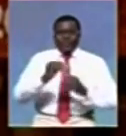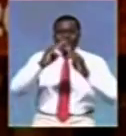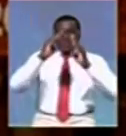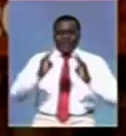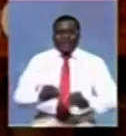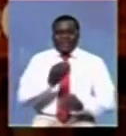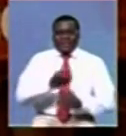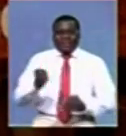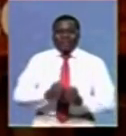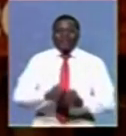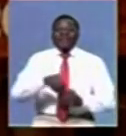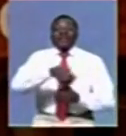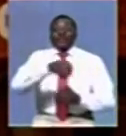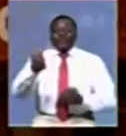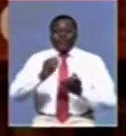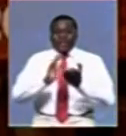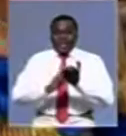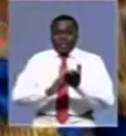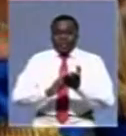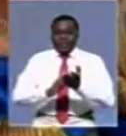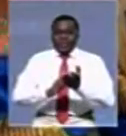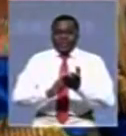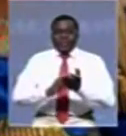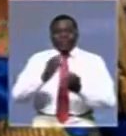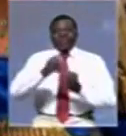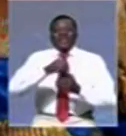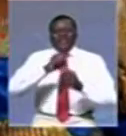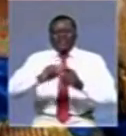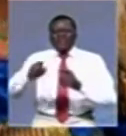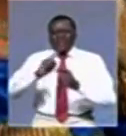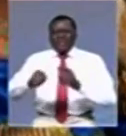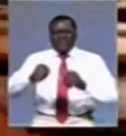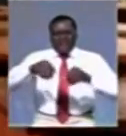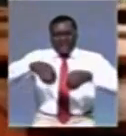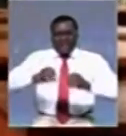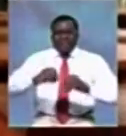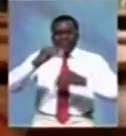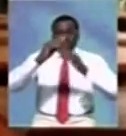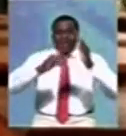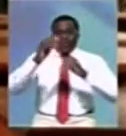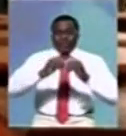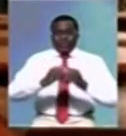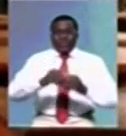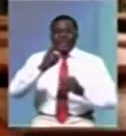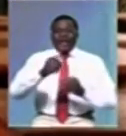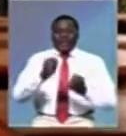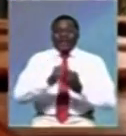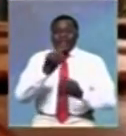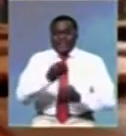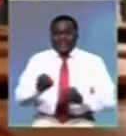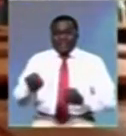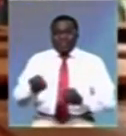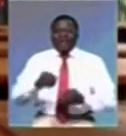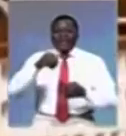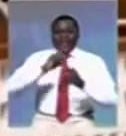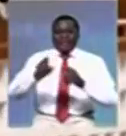équipement à l'EPP Bukusera, un module de 3 salles de classe plus bureau magasin et équipement à